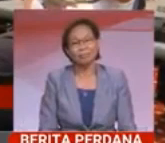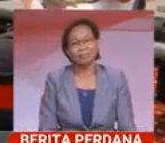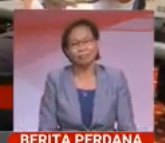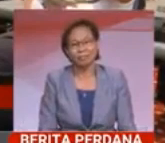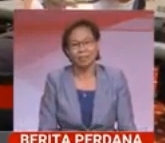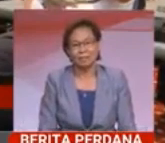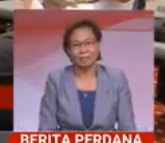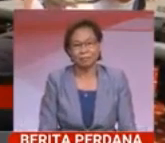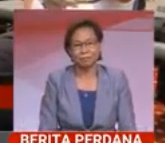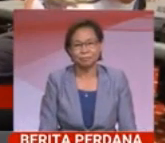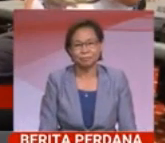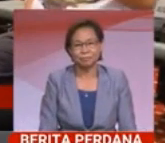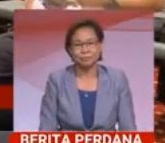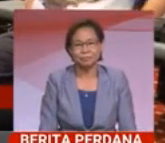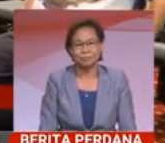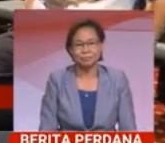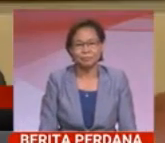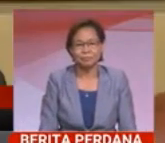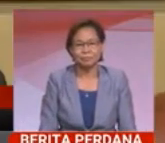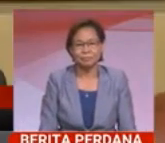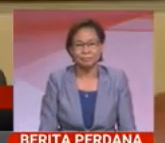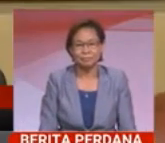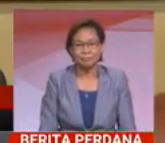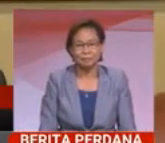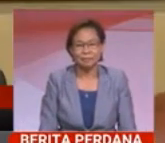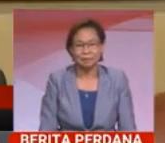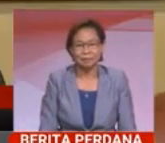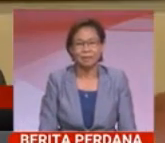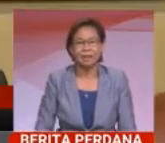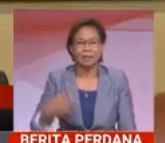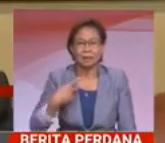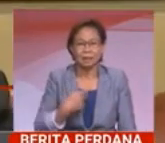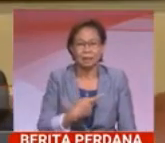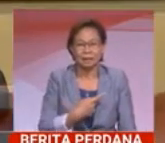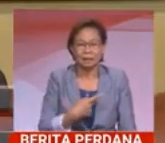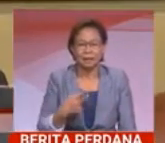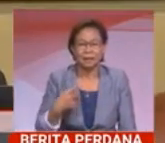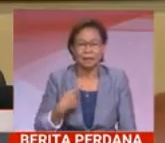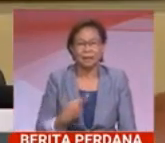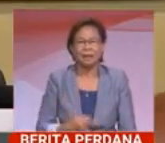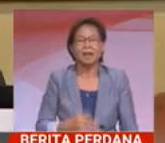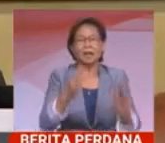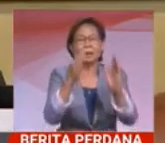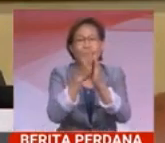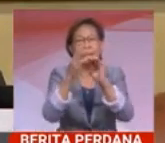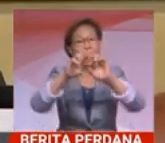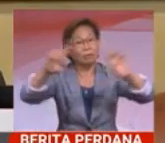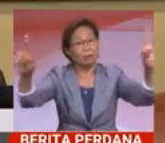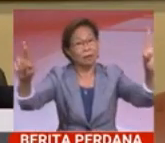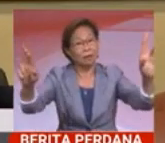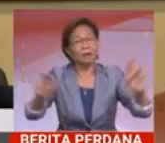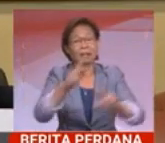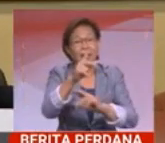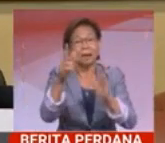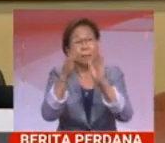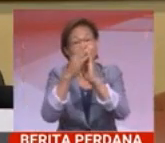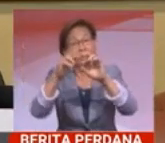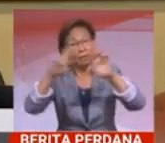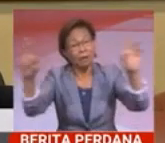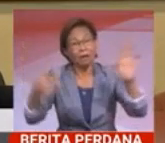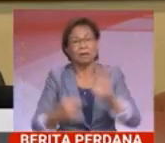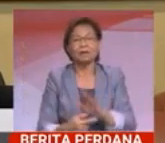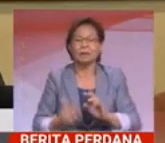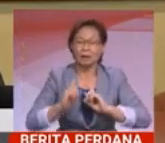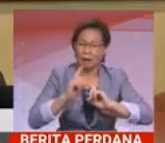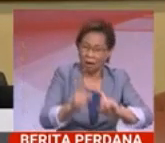hai hai ayo kita pergi ke sekali benar aja tunjukkan tempat dimana menaranya